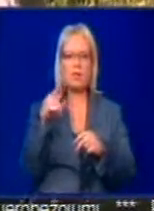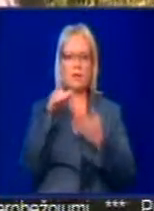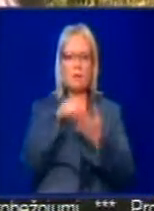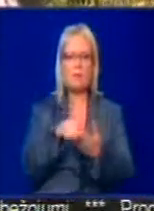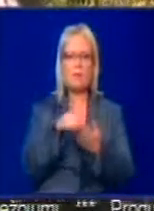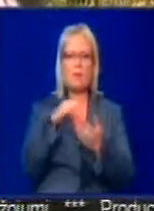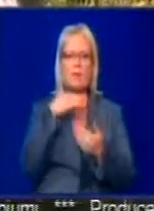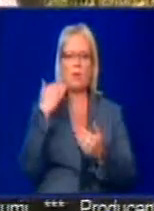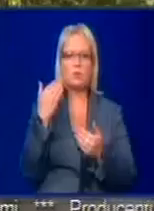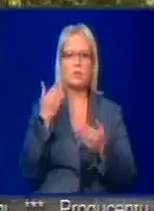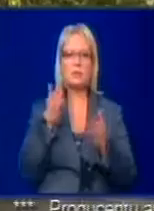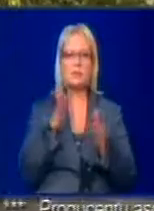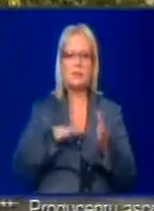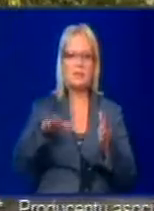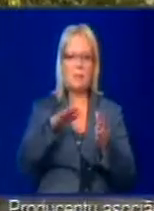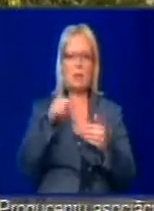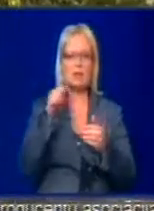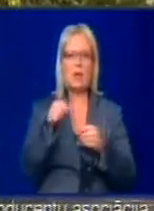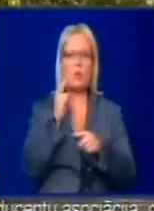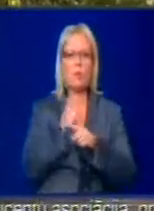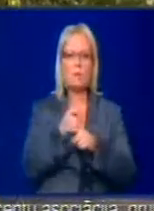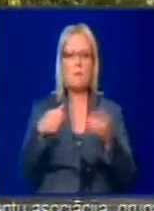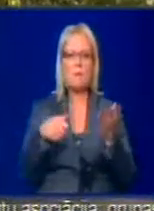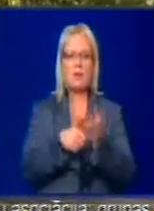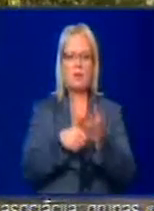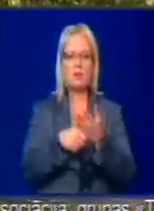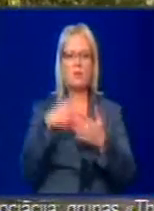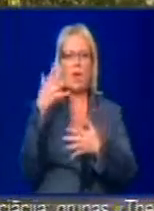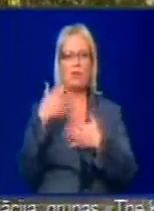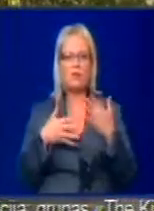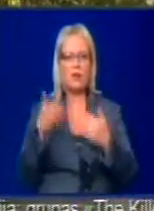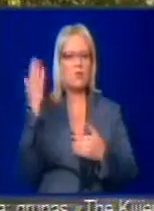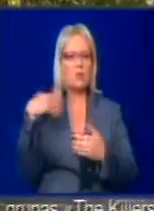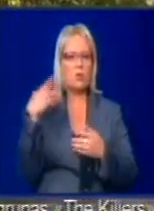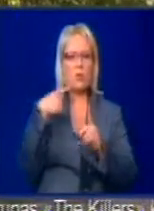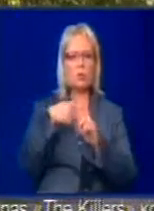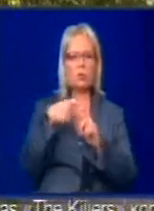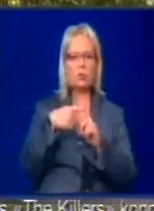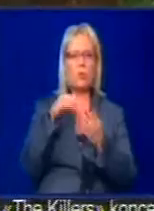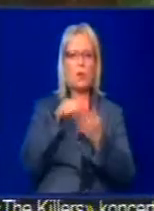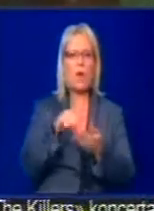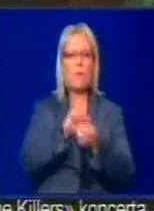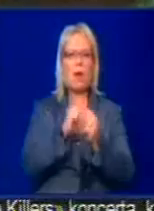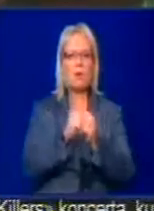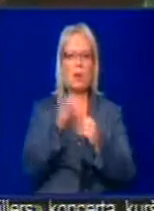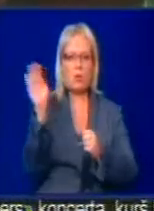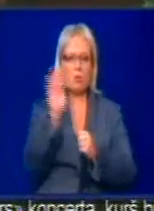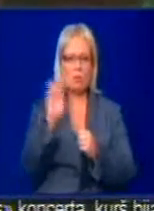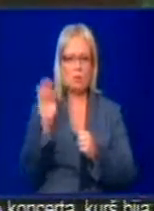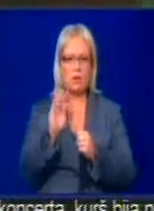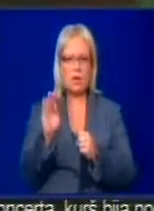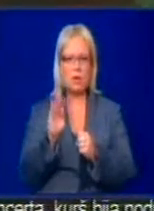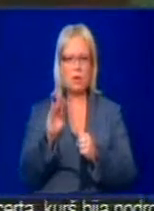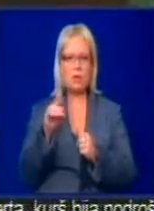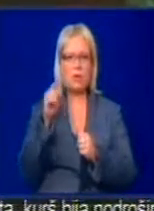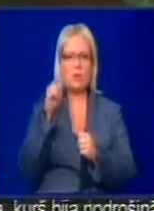daudzas vidzemes lībiešu dzimtas. Te uzdevums – piefiksēt un atšifrēt seno krustu un kapakmeņu uzrakstus. Lai dus šis